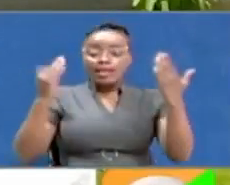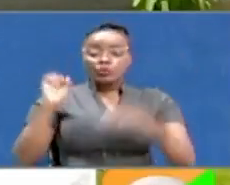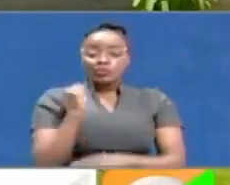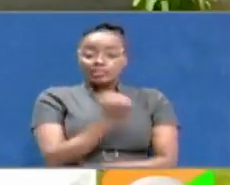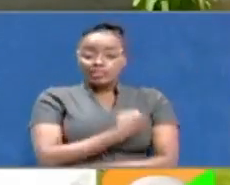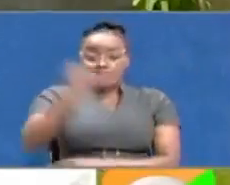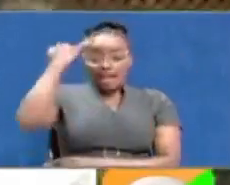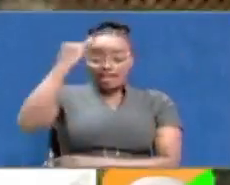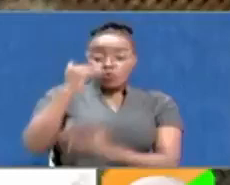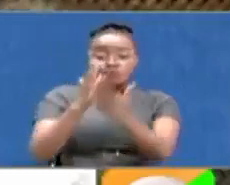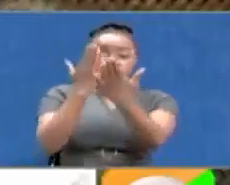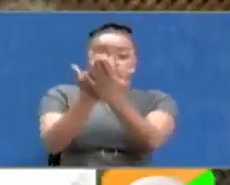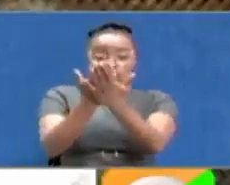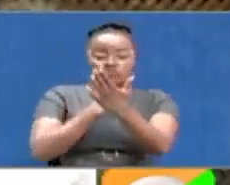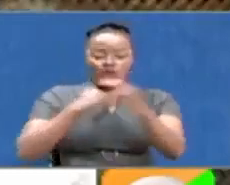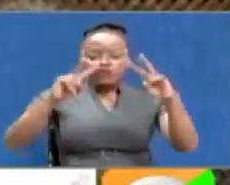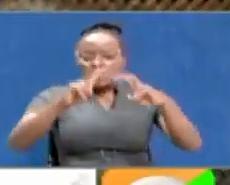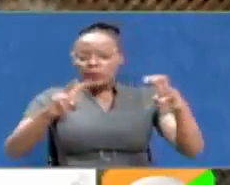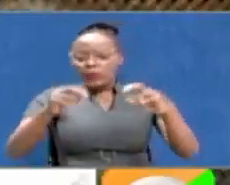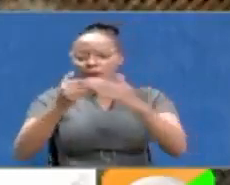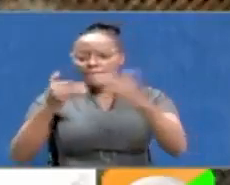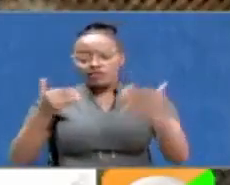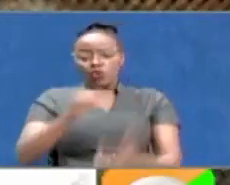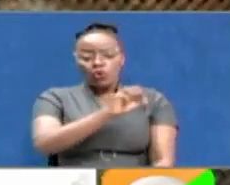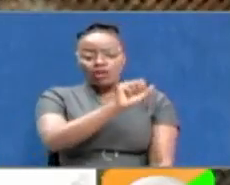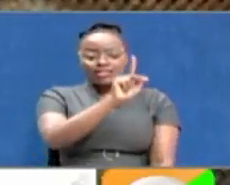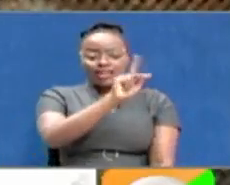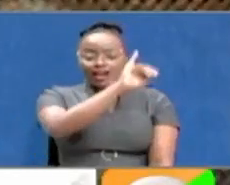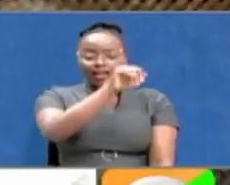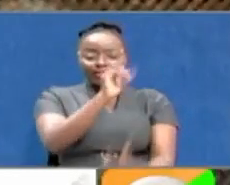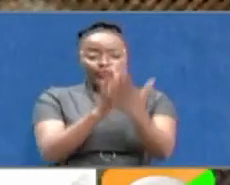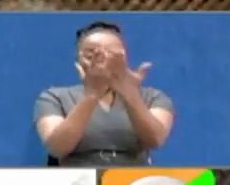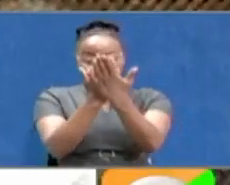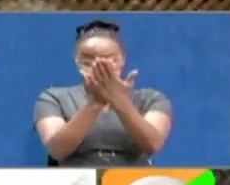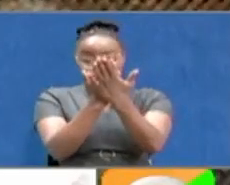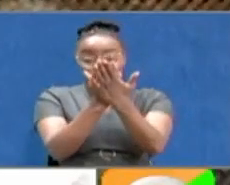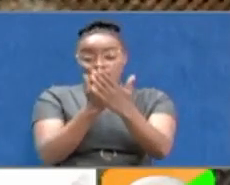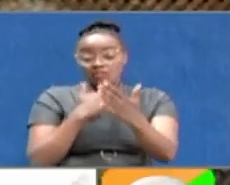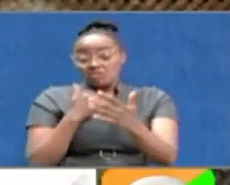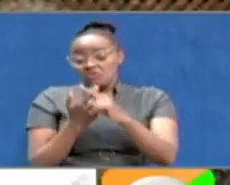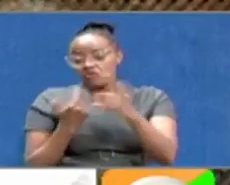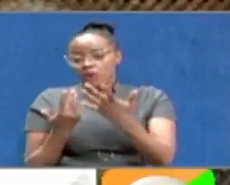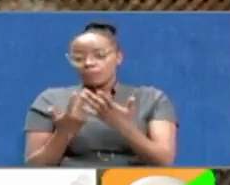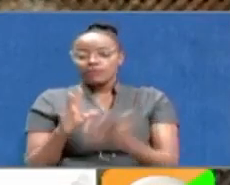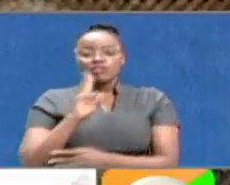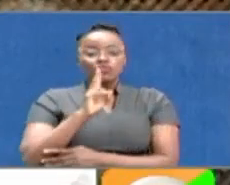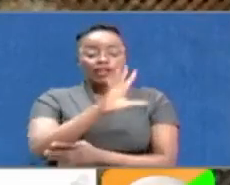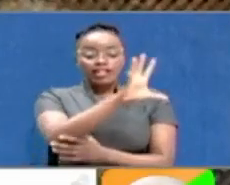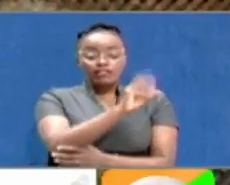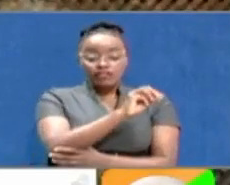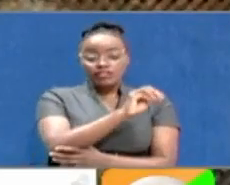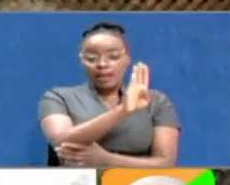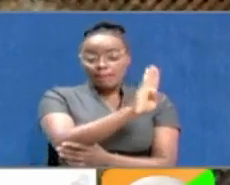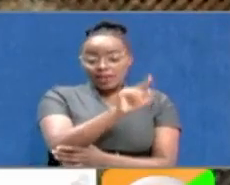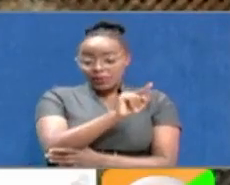Linturi, anayependekeza kupiga msasa hoja ya mwenzake wa Nairobi Johnson Sakaja ili kati ya shilingi bilioni 250